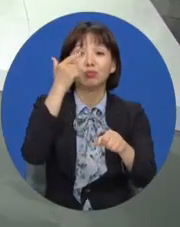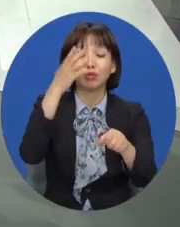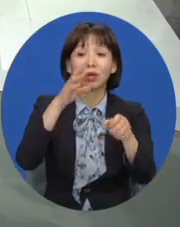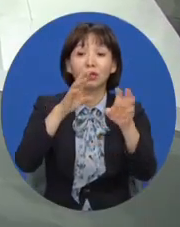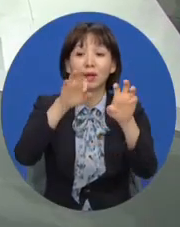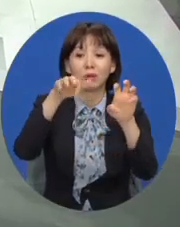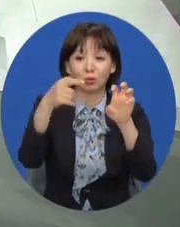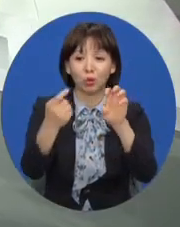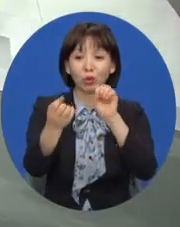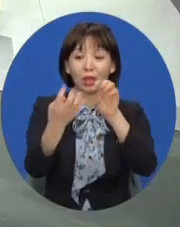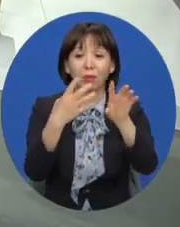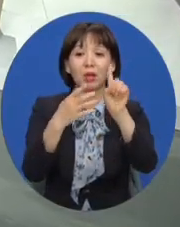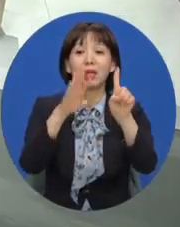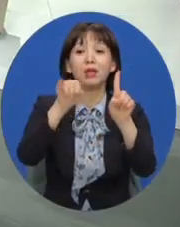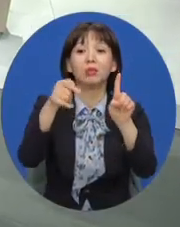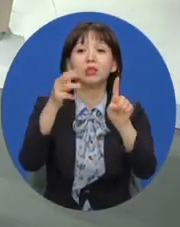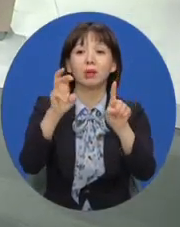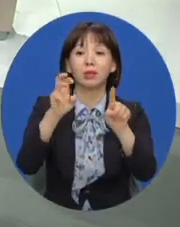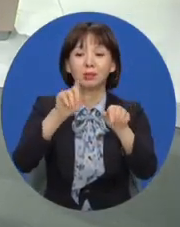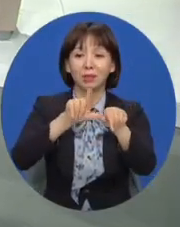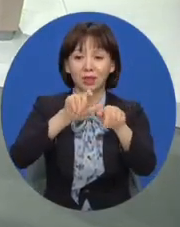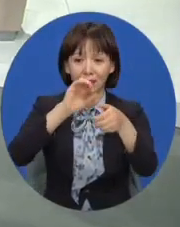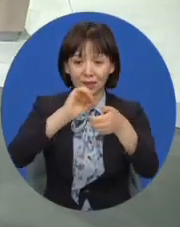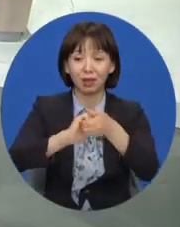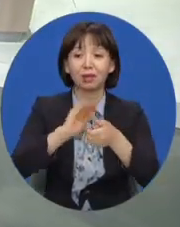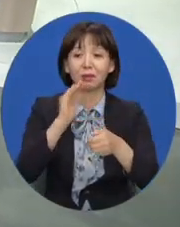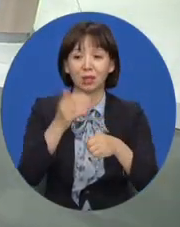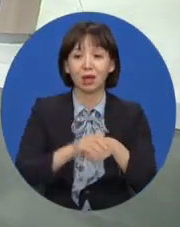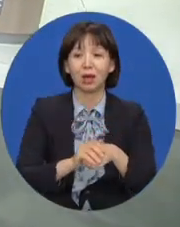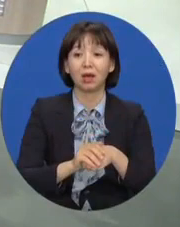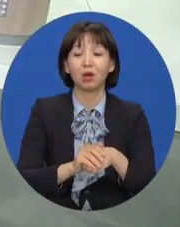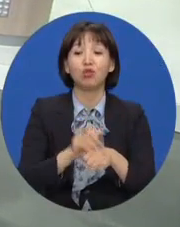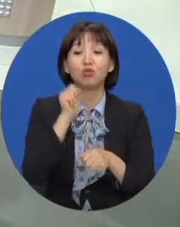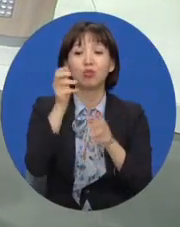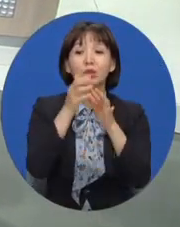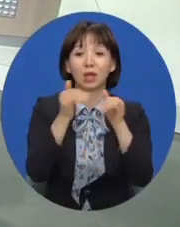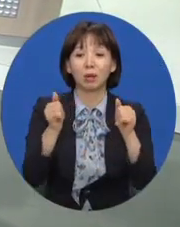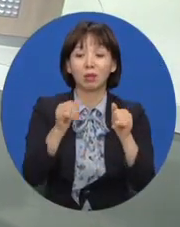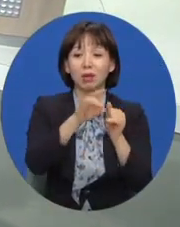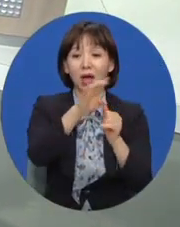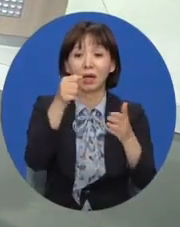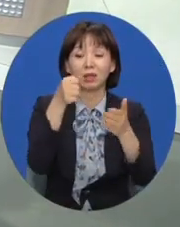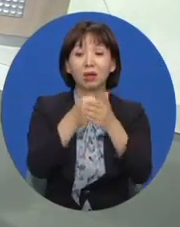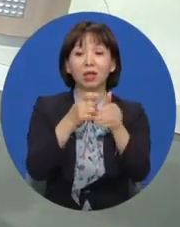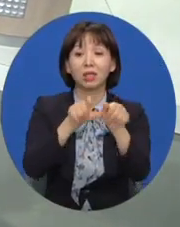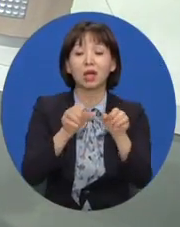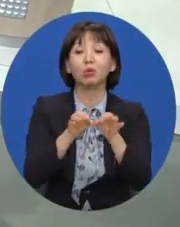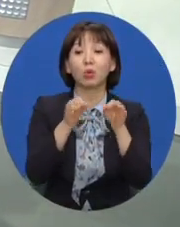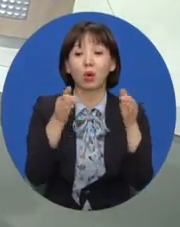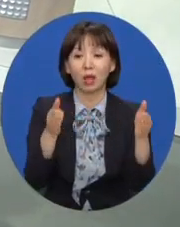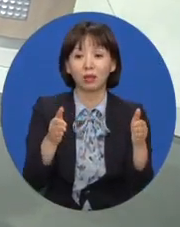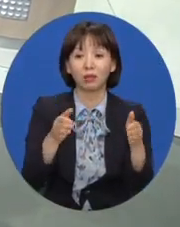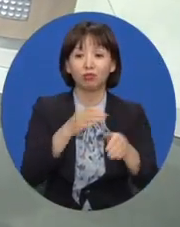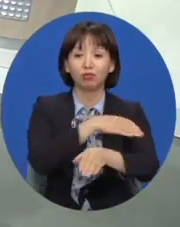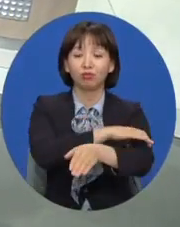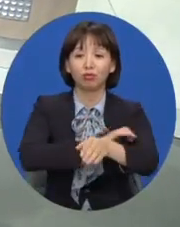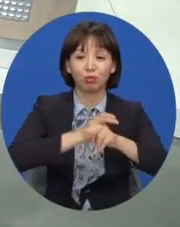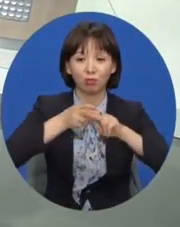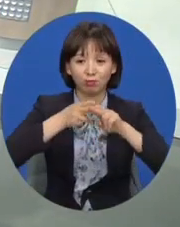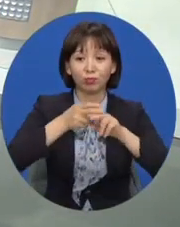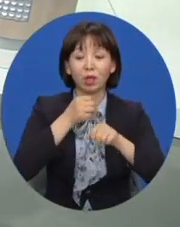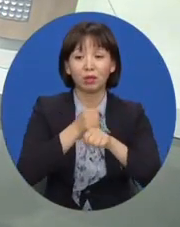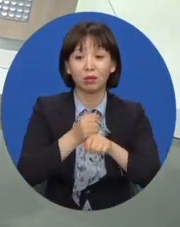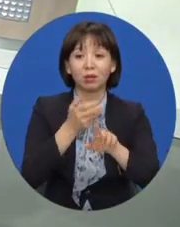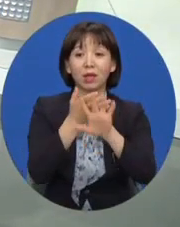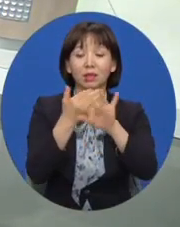답변 시간은 1분 30초로 제한됩니다. 이후 후보자들께서는 각각 정해진 시간 동안 주도권을 가지고